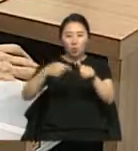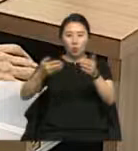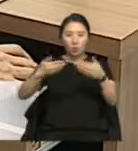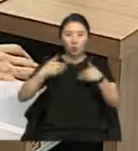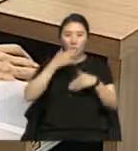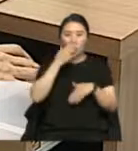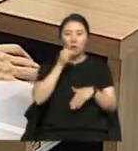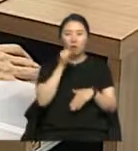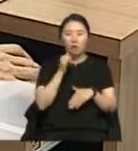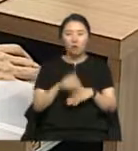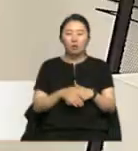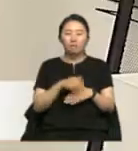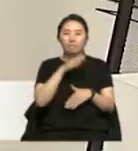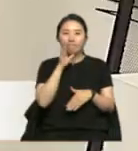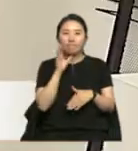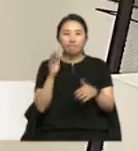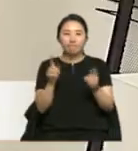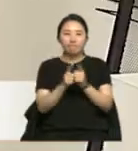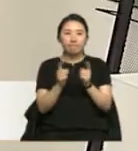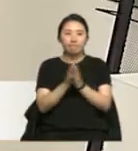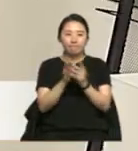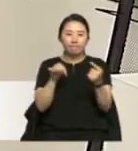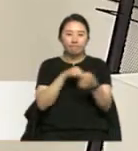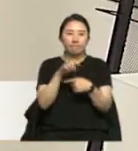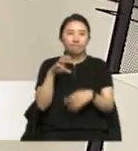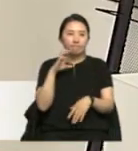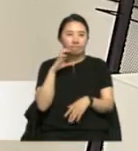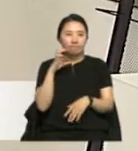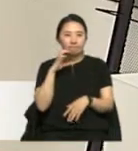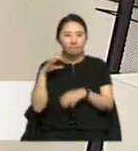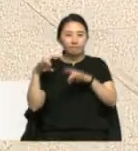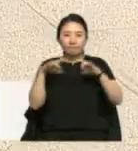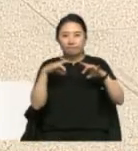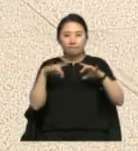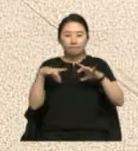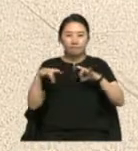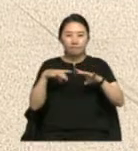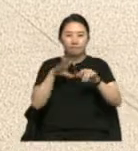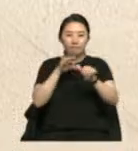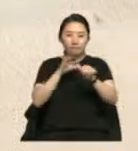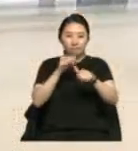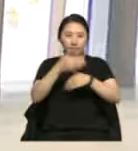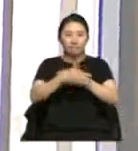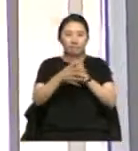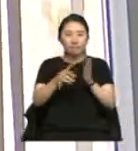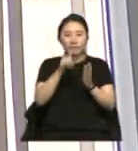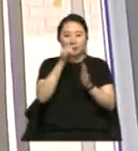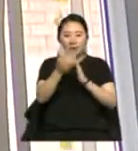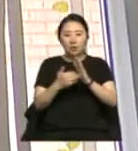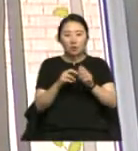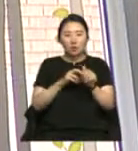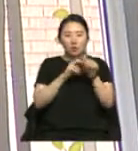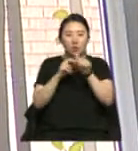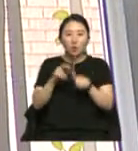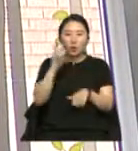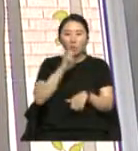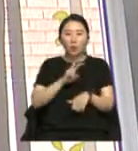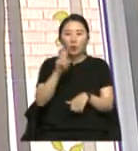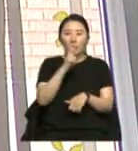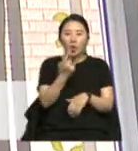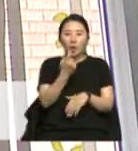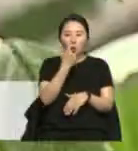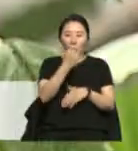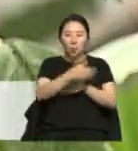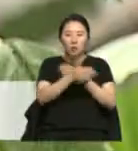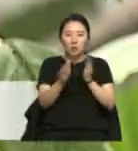있는 프로그램실과 어르신들이 직접 운영하는 카페와 방송실도 들어섰습니다. 특히 사전조사에서 노래교실에 대한